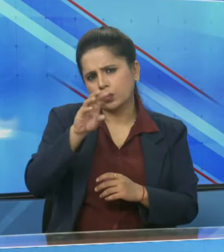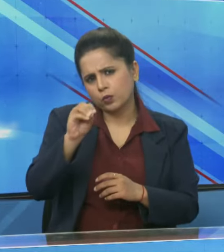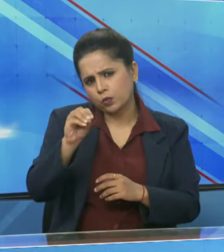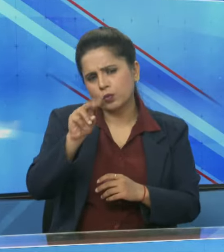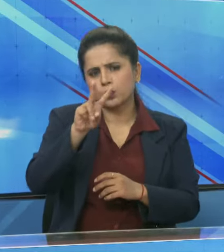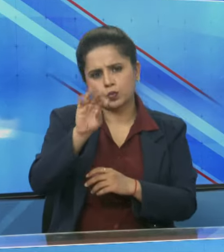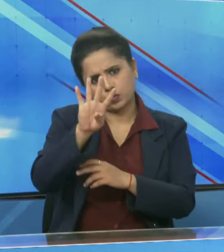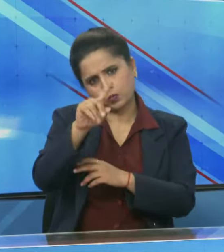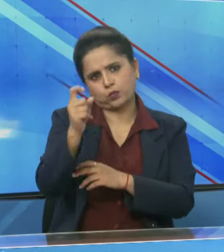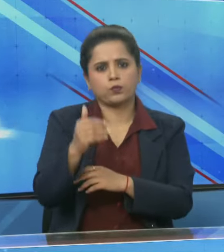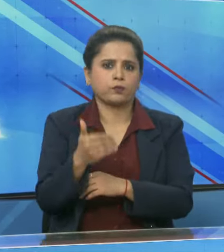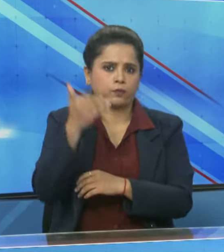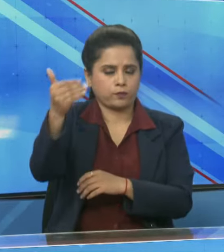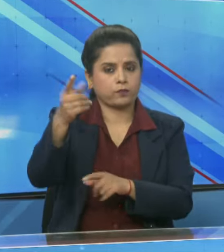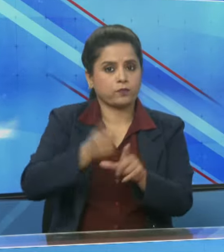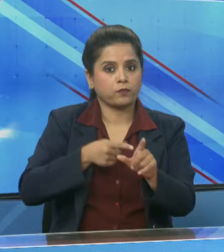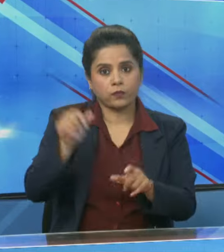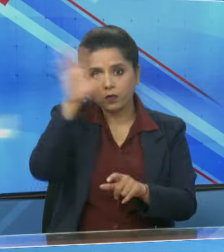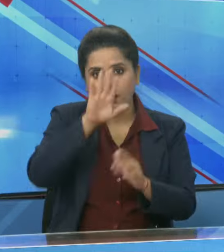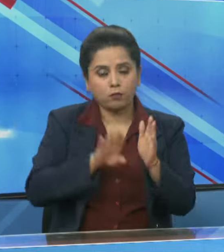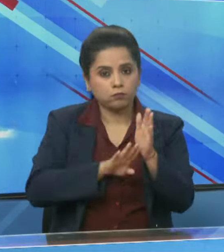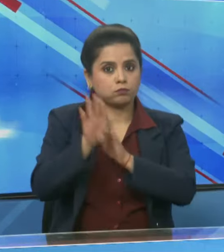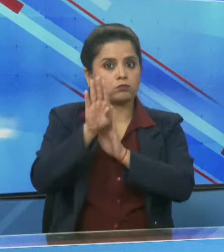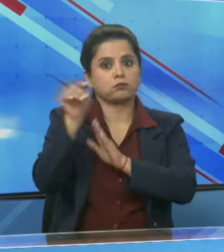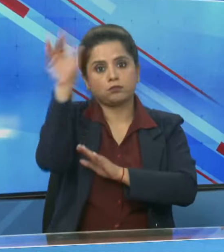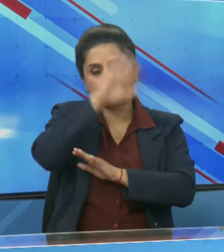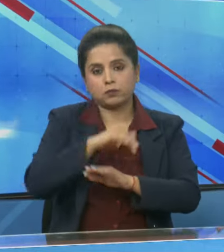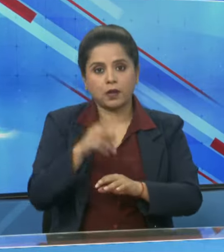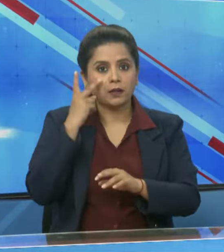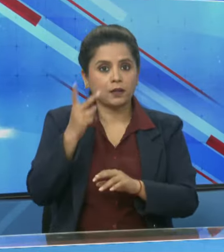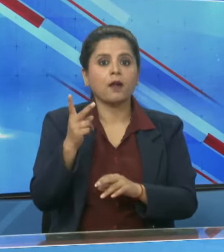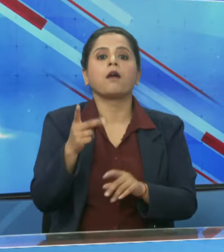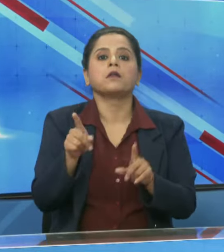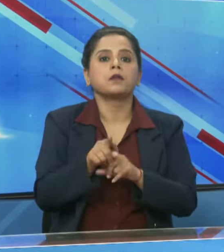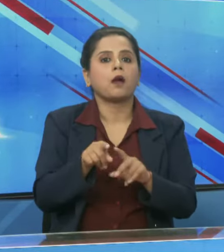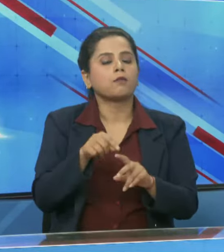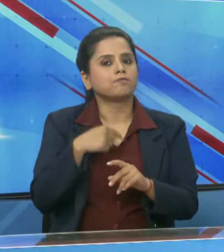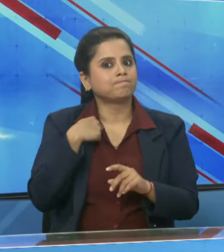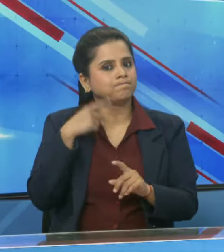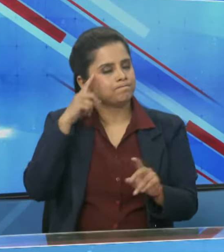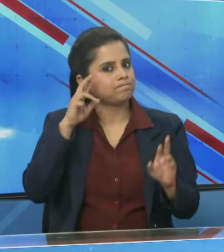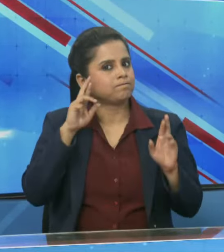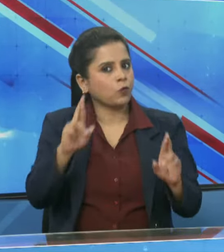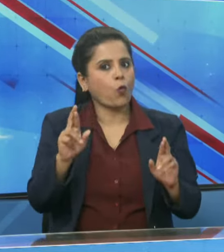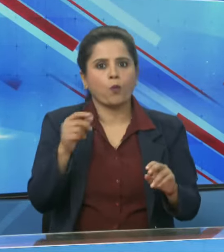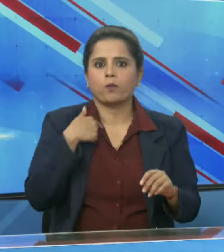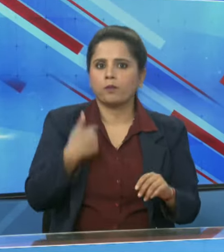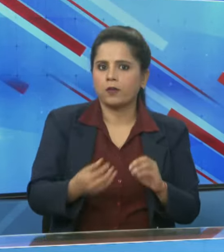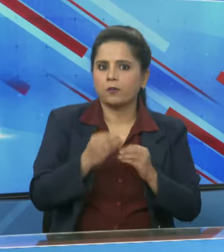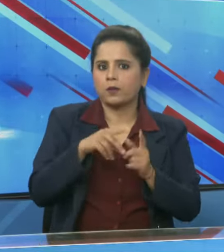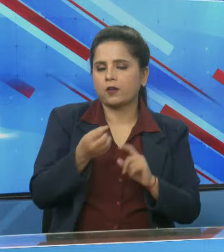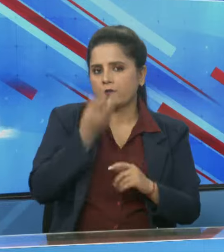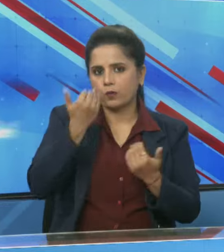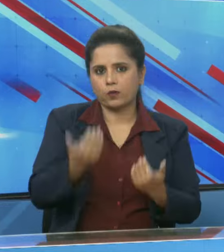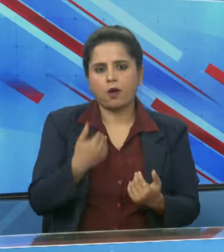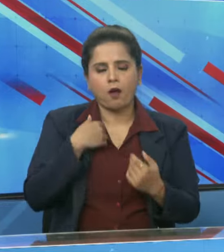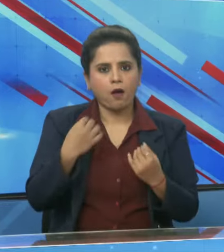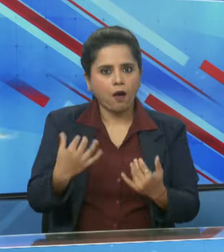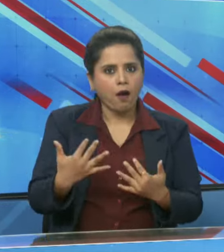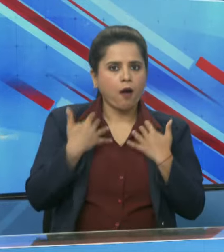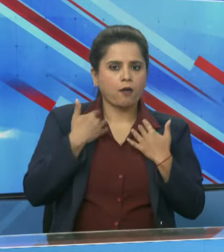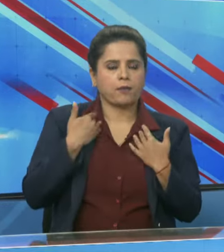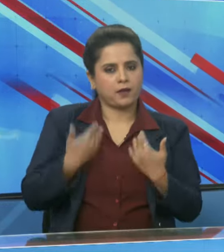2047 तक जो भारत को एक विकसित देश के रूप में देखने का जो संकल्प है बीजेपी का, उन सबसे प्रभावित होकर